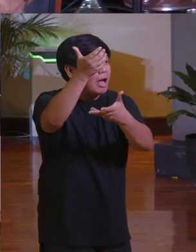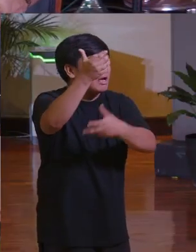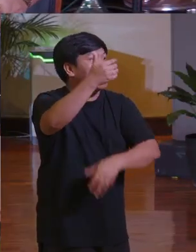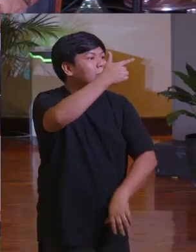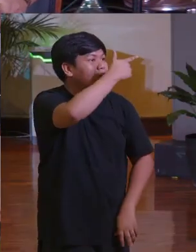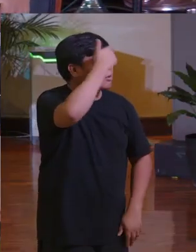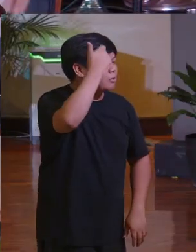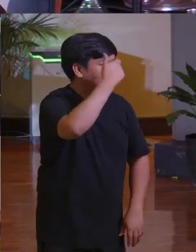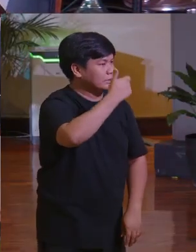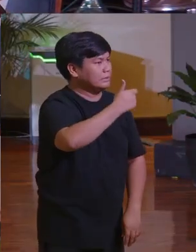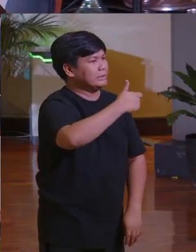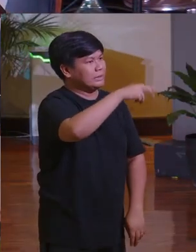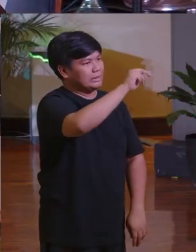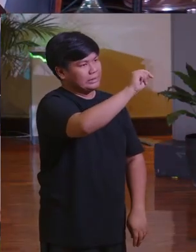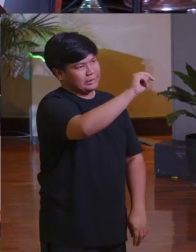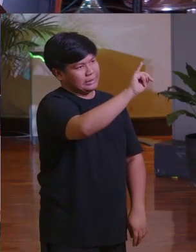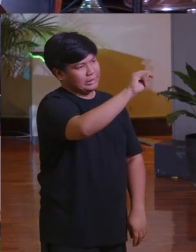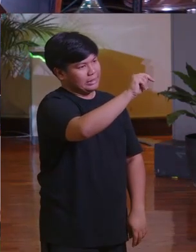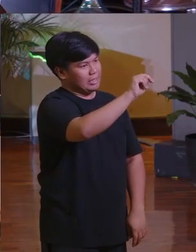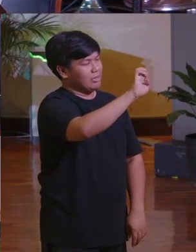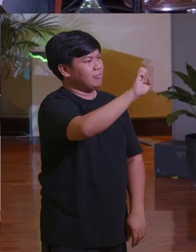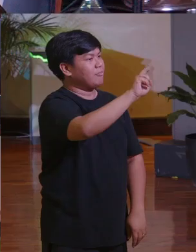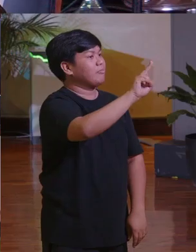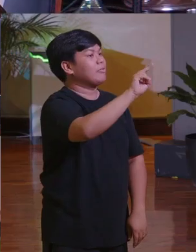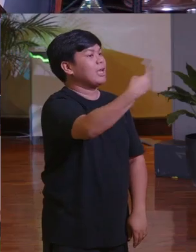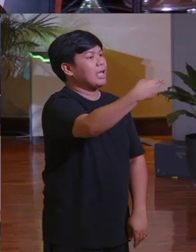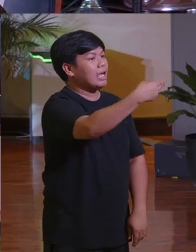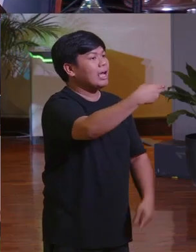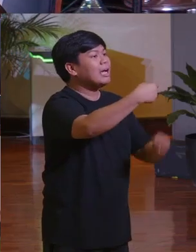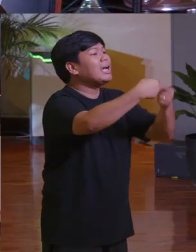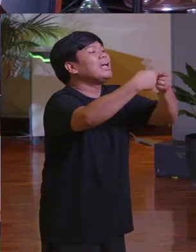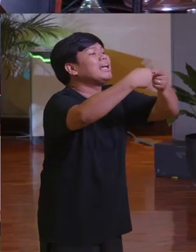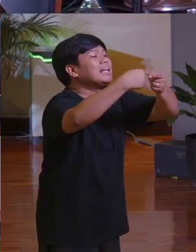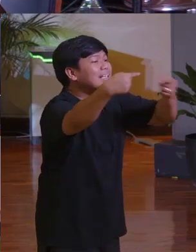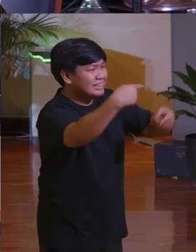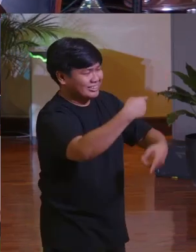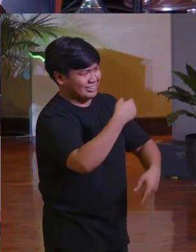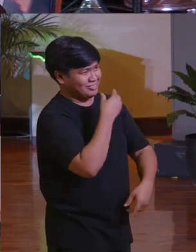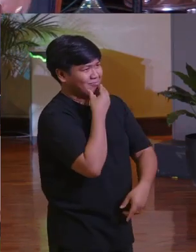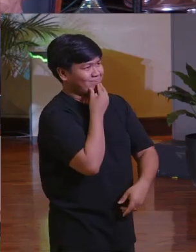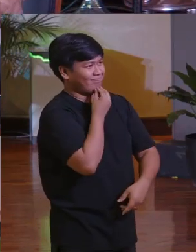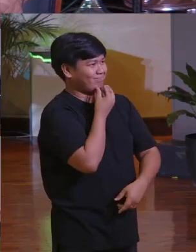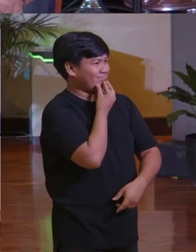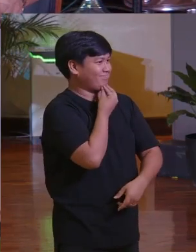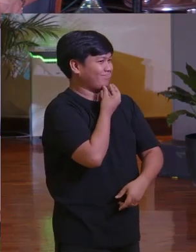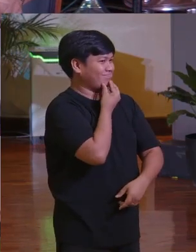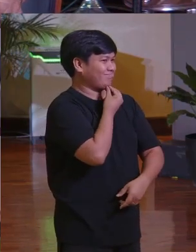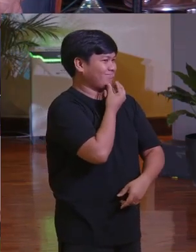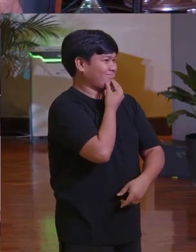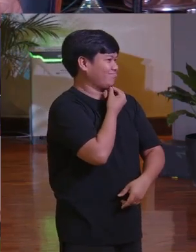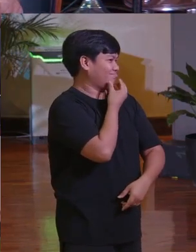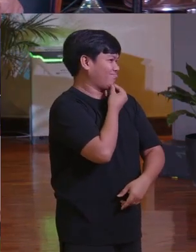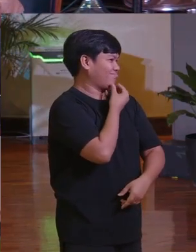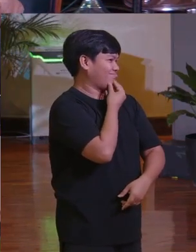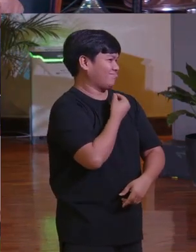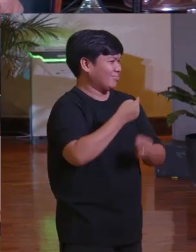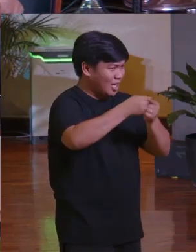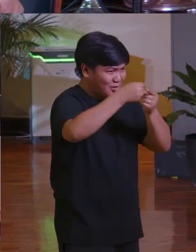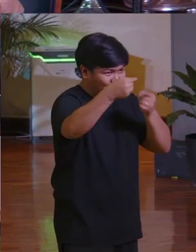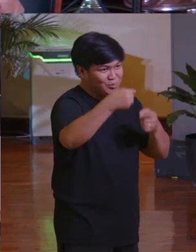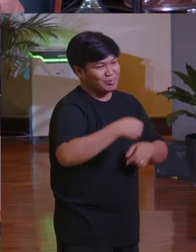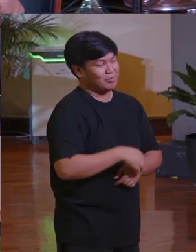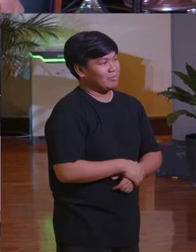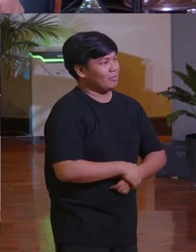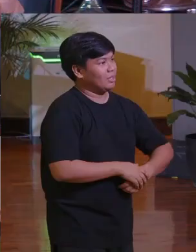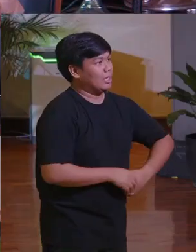kaaway nila ang Nineveh. Sa 2 Kings 19:11, ang sabi